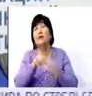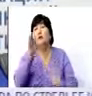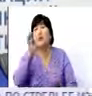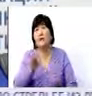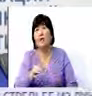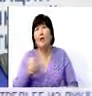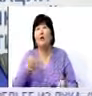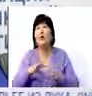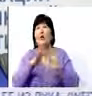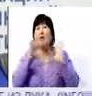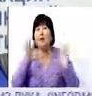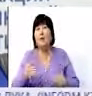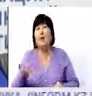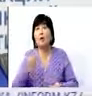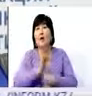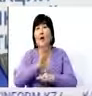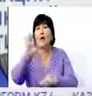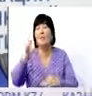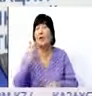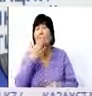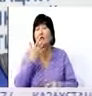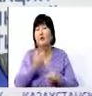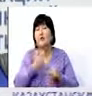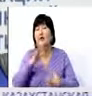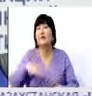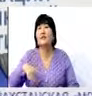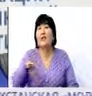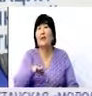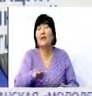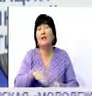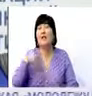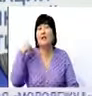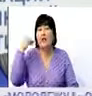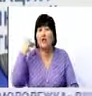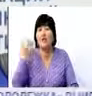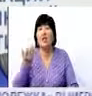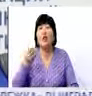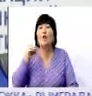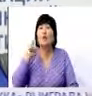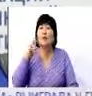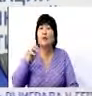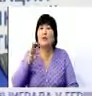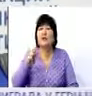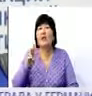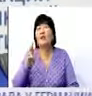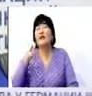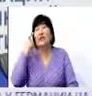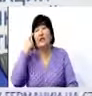60% всего объема мы отправляем в экспорт. Такие страны, как Таджикистан, Туркменистан,